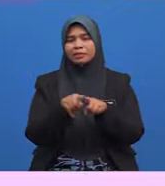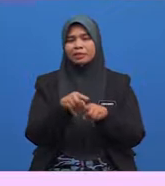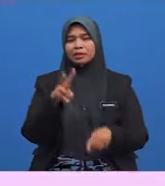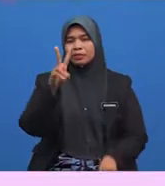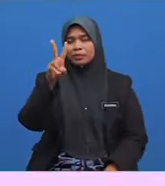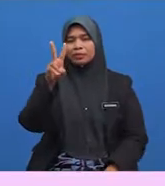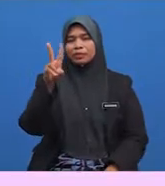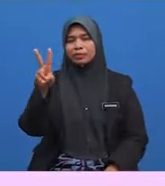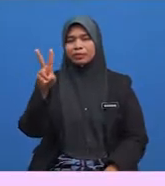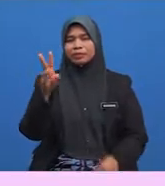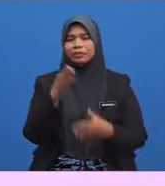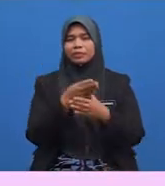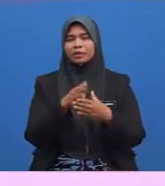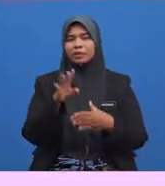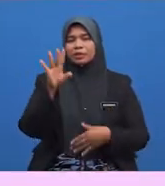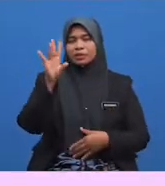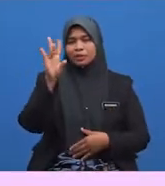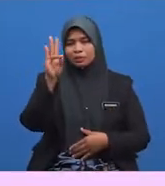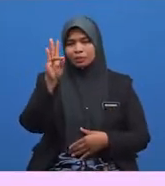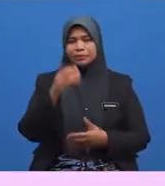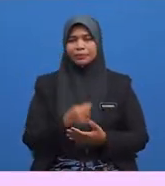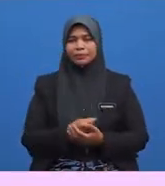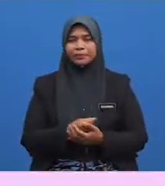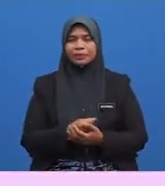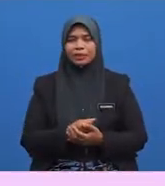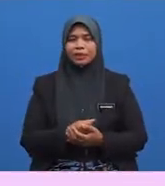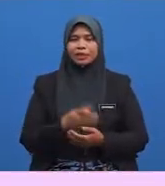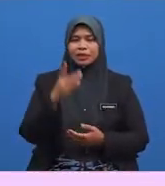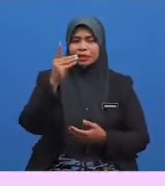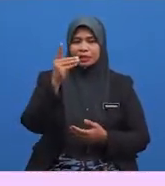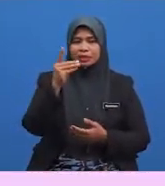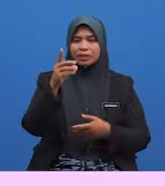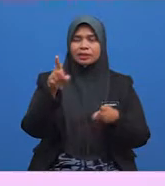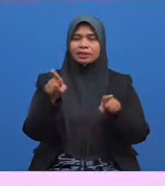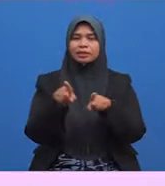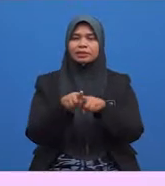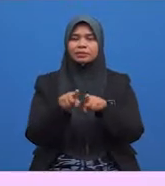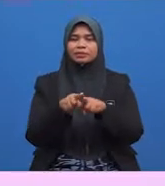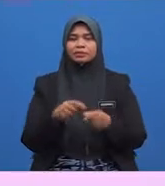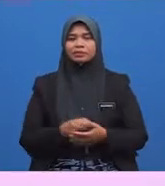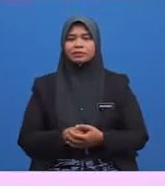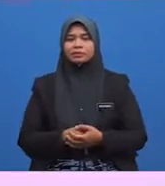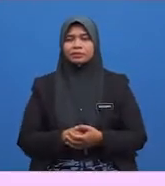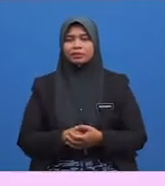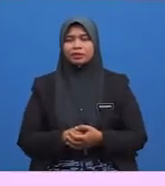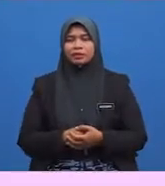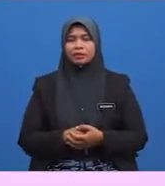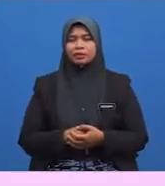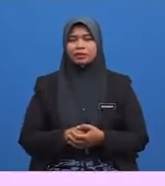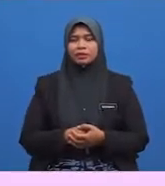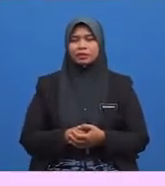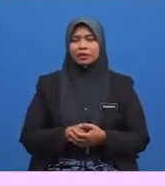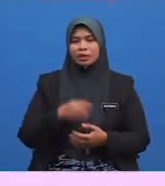22/7. Anda perlu jadikan diameter D sebagai tajuk. Maka D